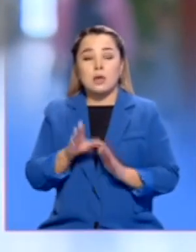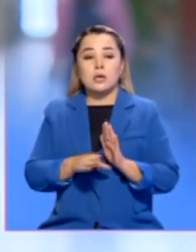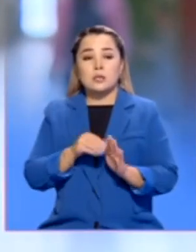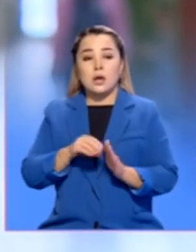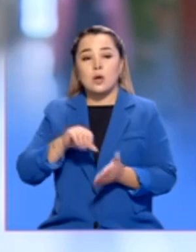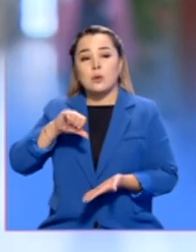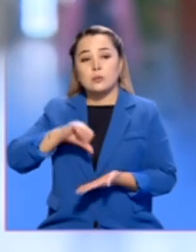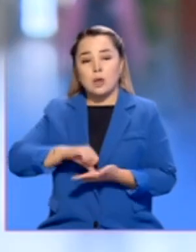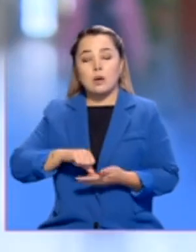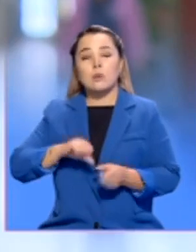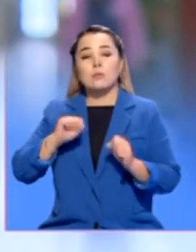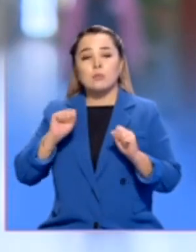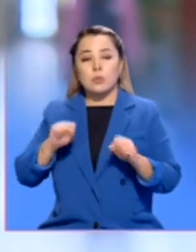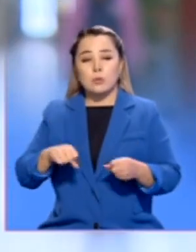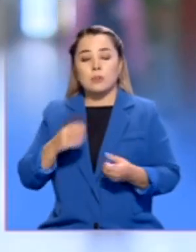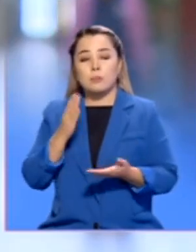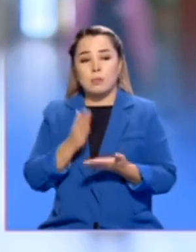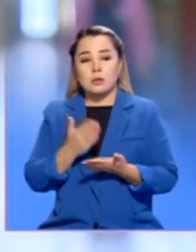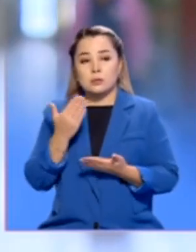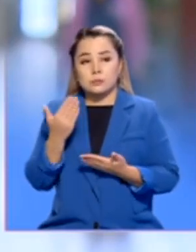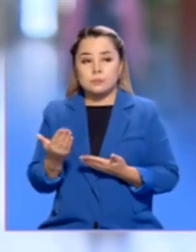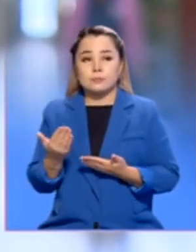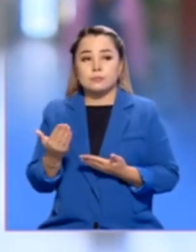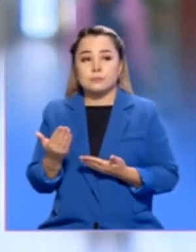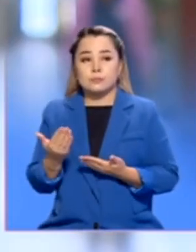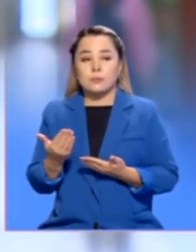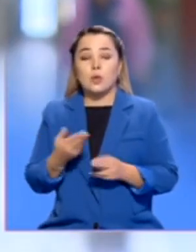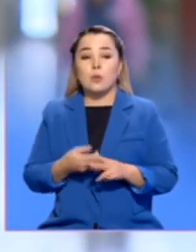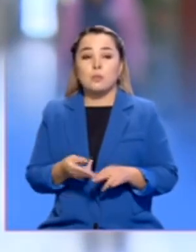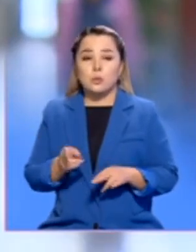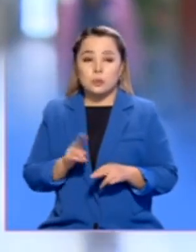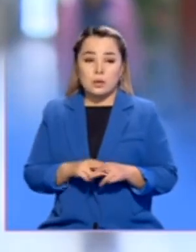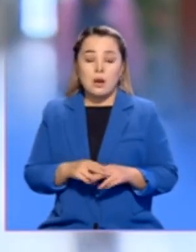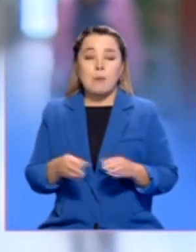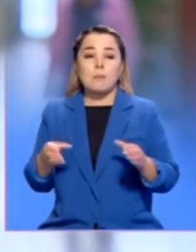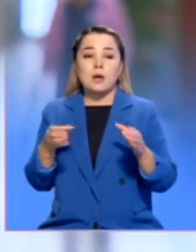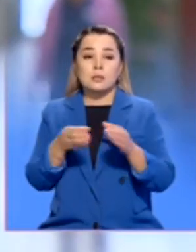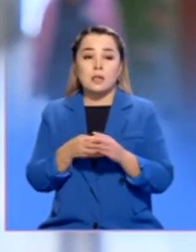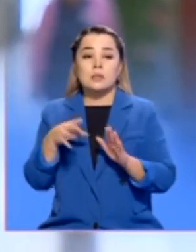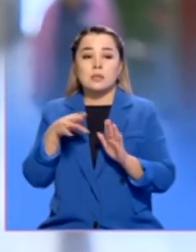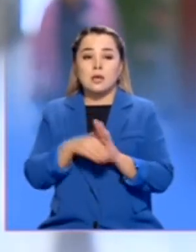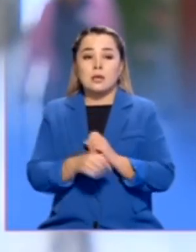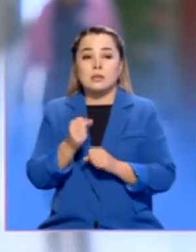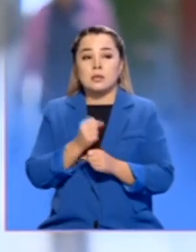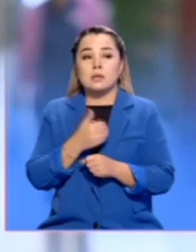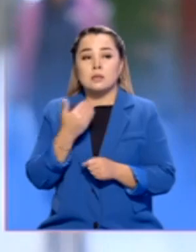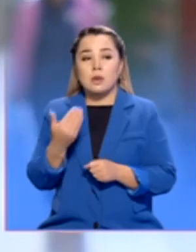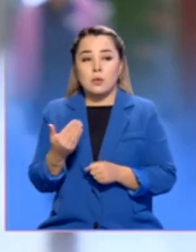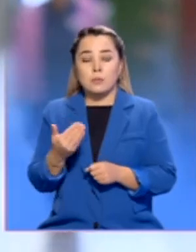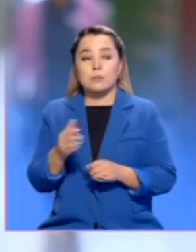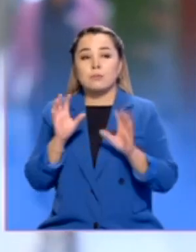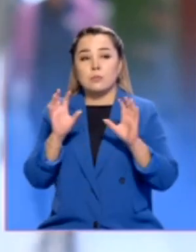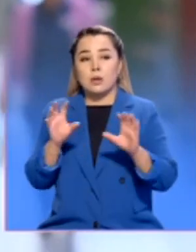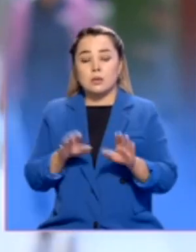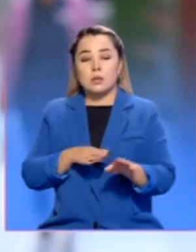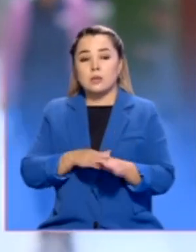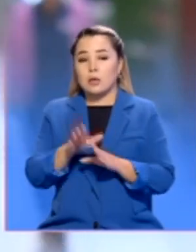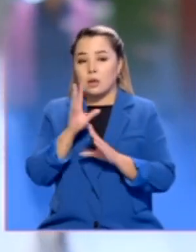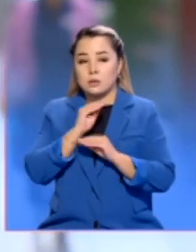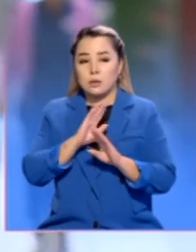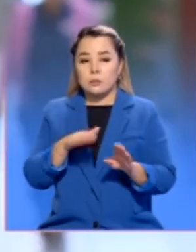сайлауға қатысуға мүмкіншілігің бар. А бұл мына партияларды енгізгеннен кейін бұл бап орындалмай